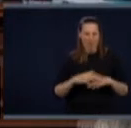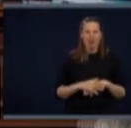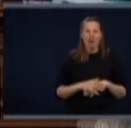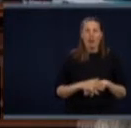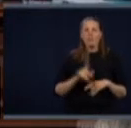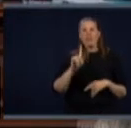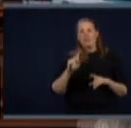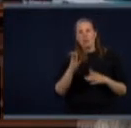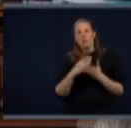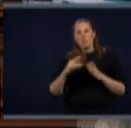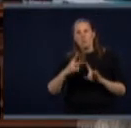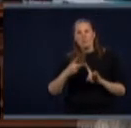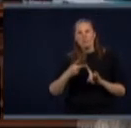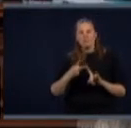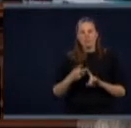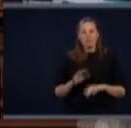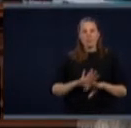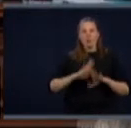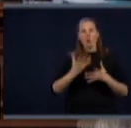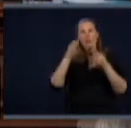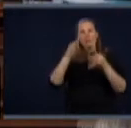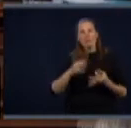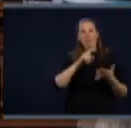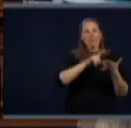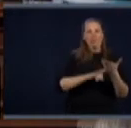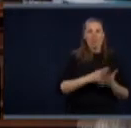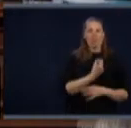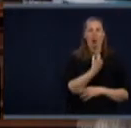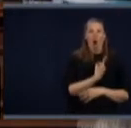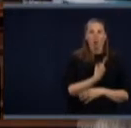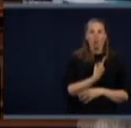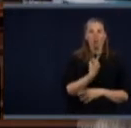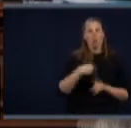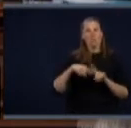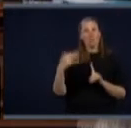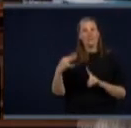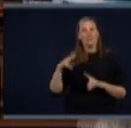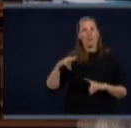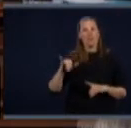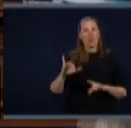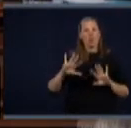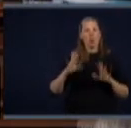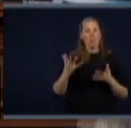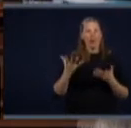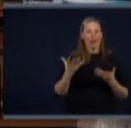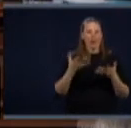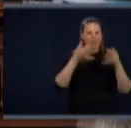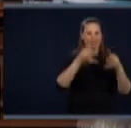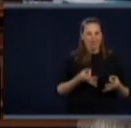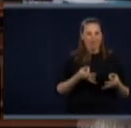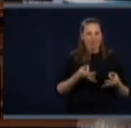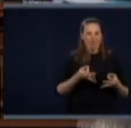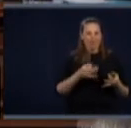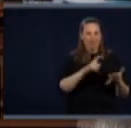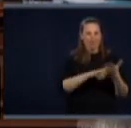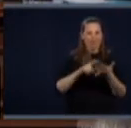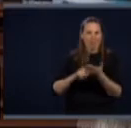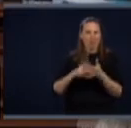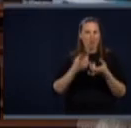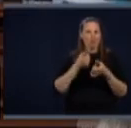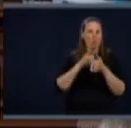savoir sur quoi se base le choix des dates du 11 et du 19 là, sur le plan de la science puis de vos modélisations.